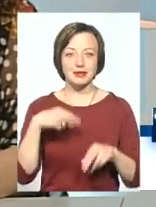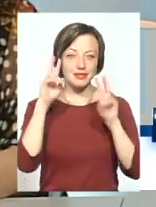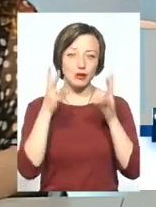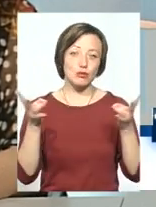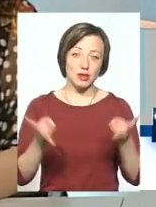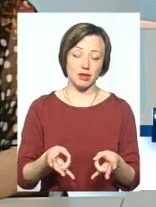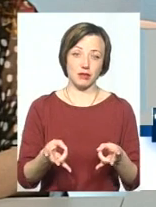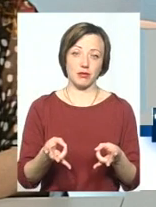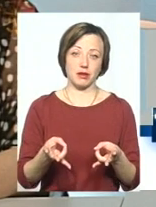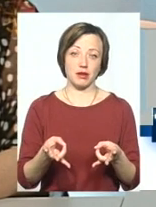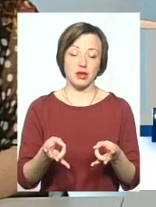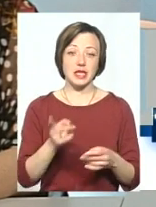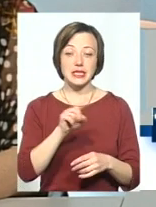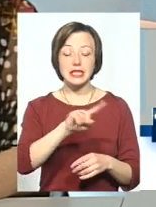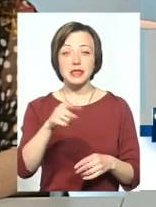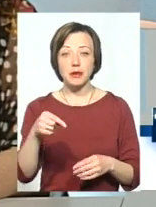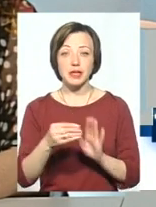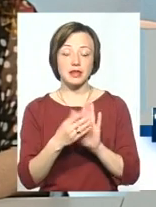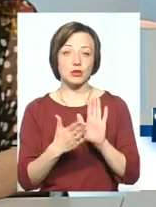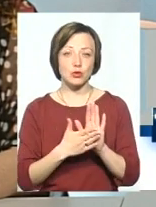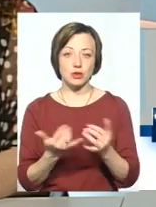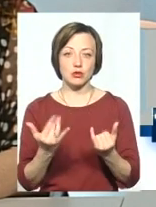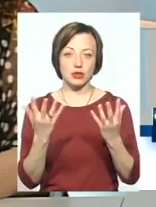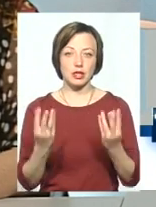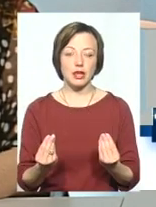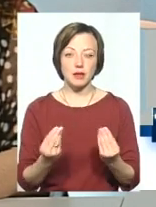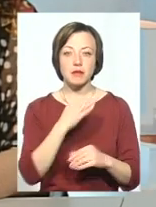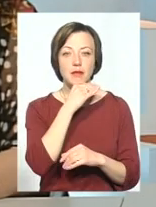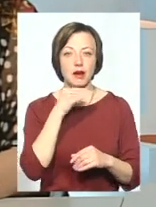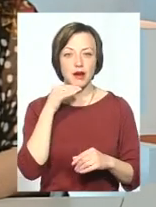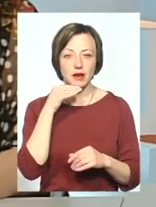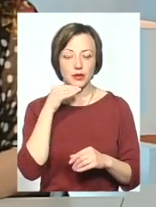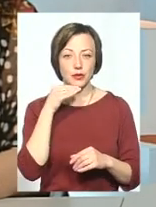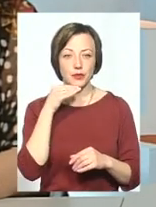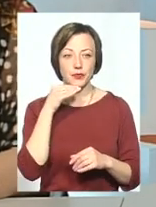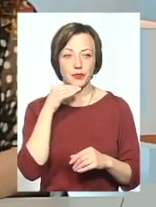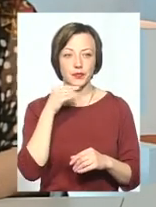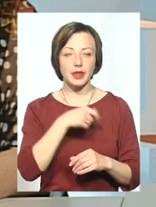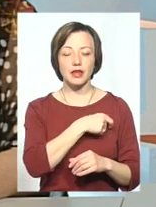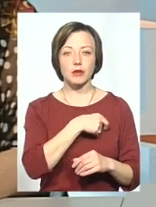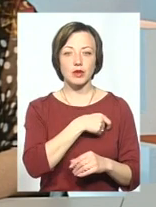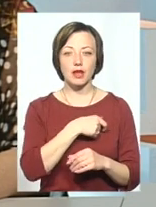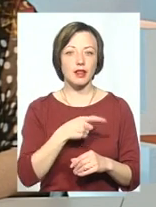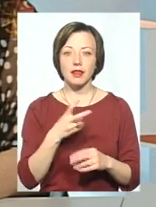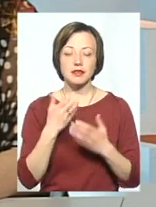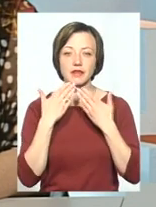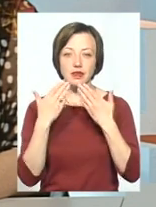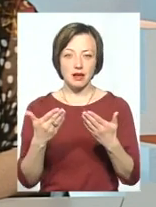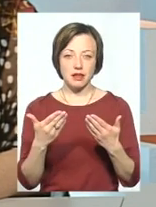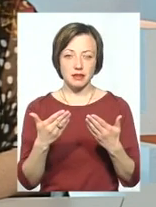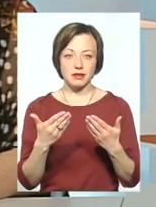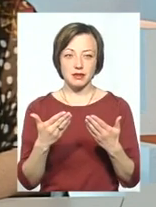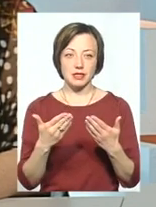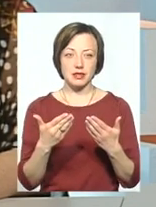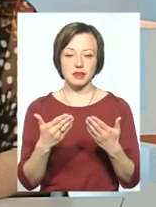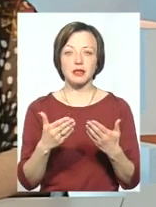потрібна. Із тих запитів, які реєструються на сьогоднішній день, багато є депутатів, які не зверталися з депутатськими